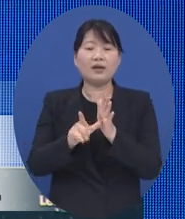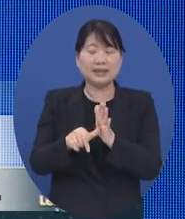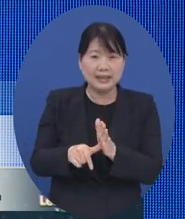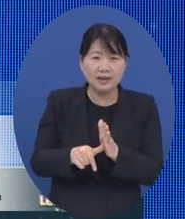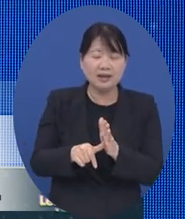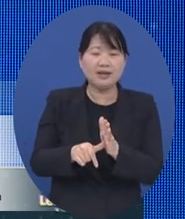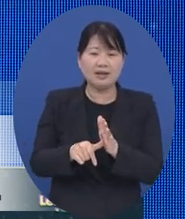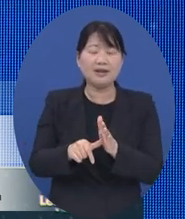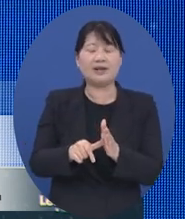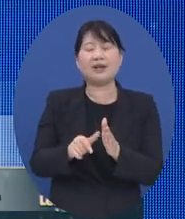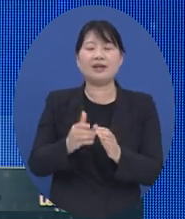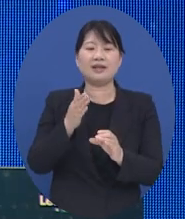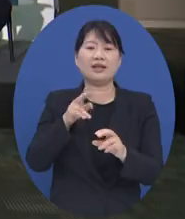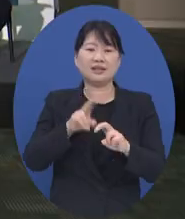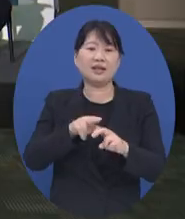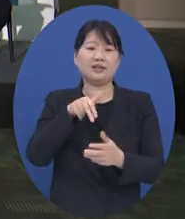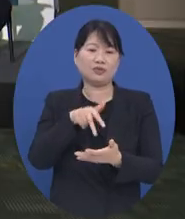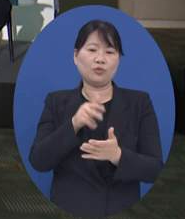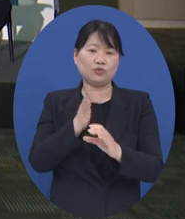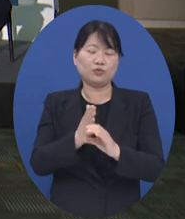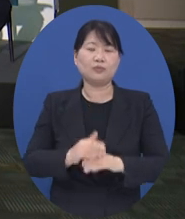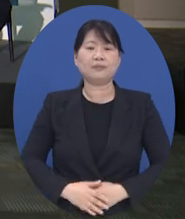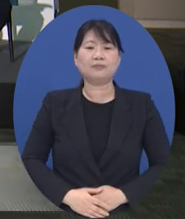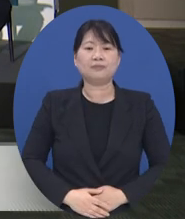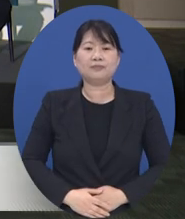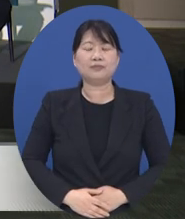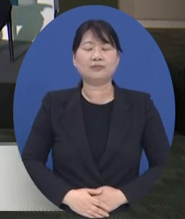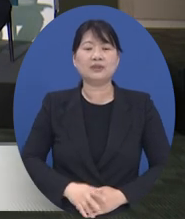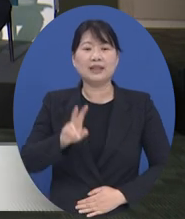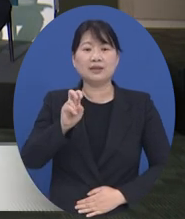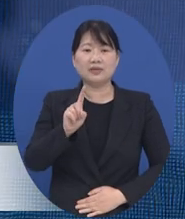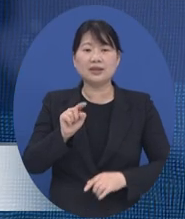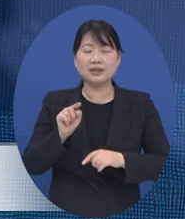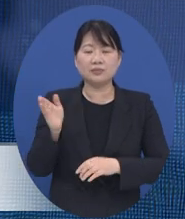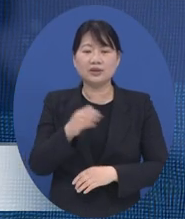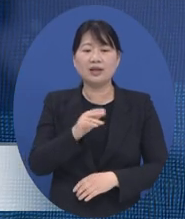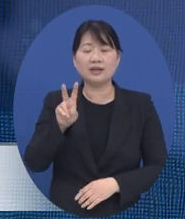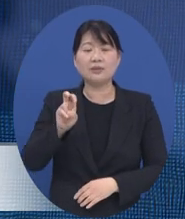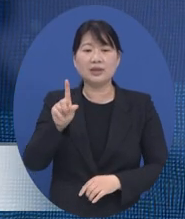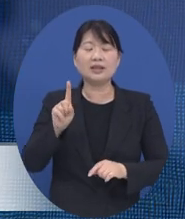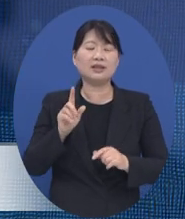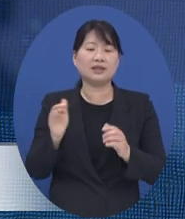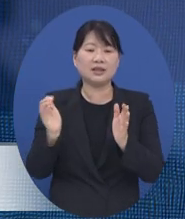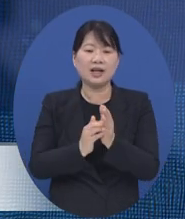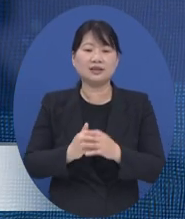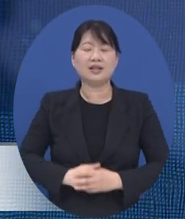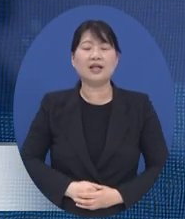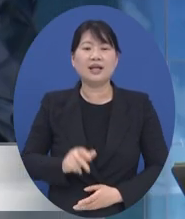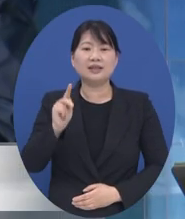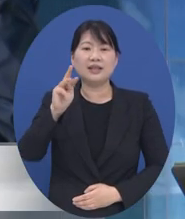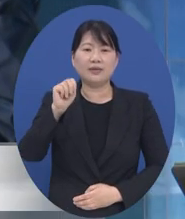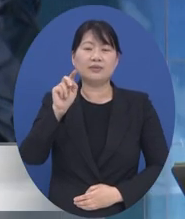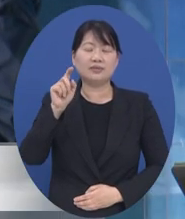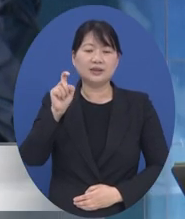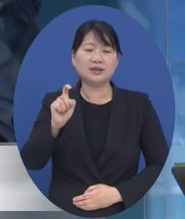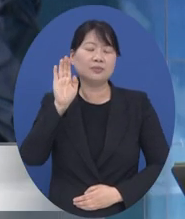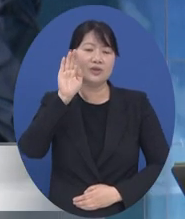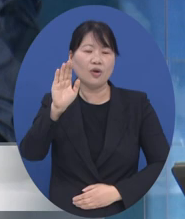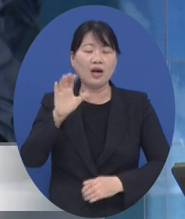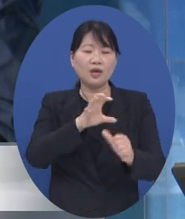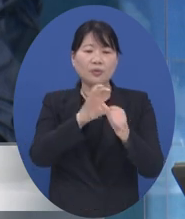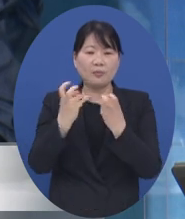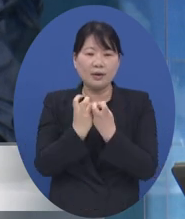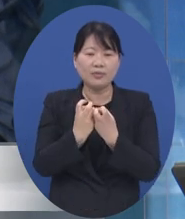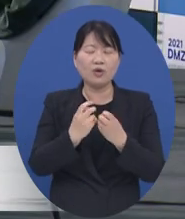기회의 길목에 서 있습니다. DMZ 포럼은 21일부터 22일까지 DMZ 미래와 활용 가능성을